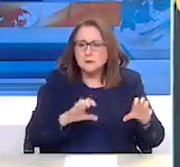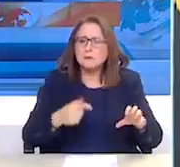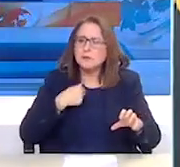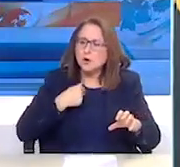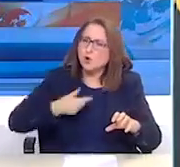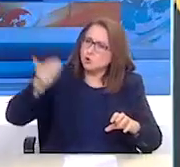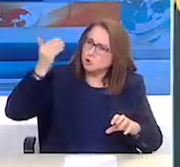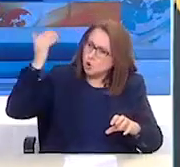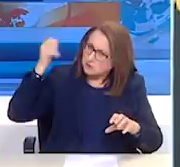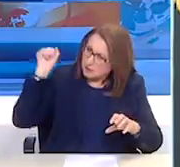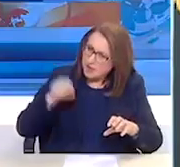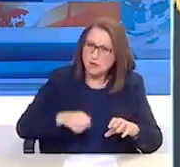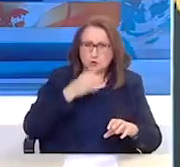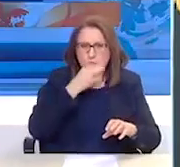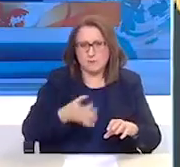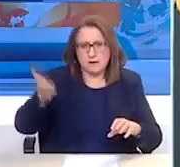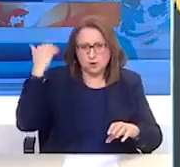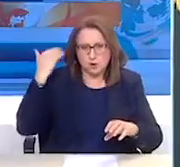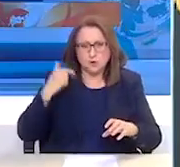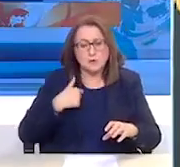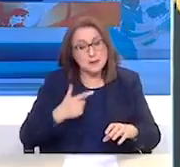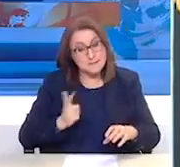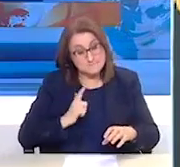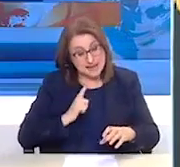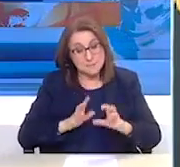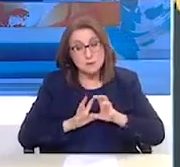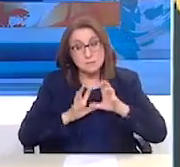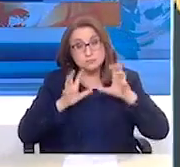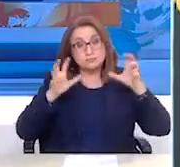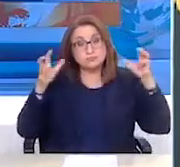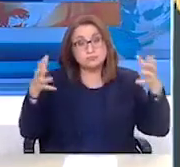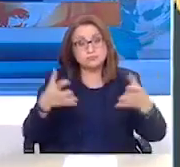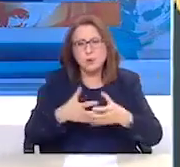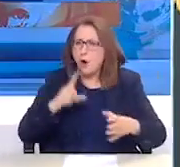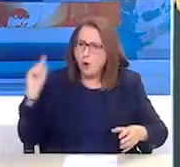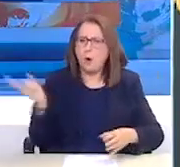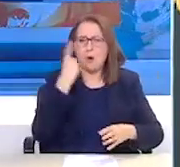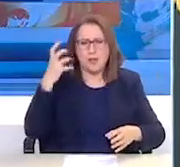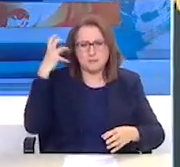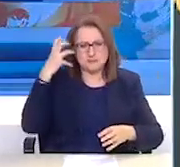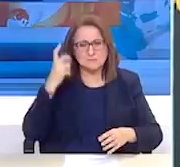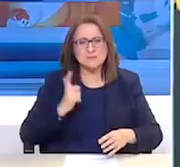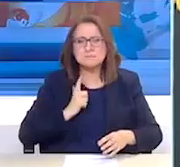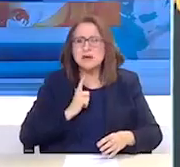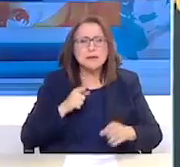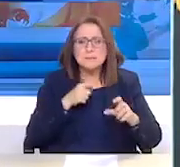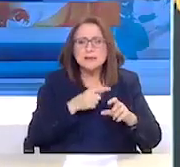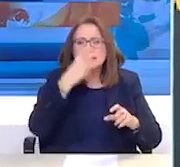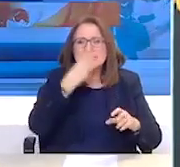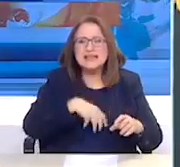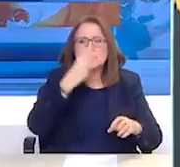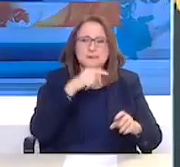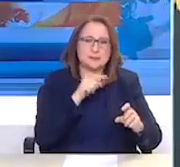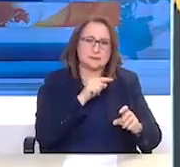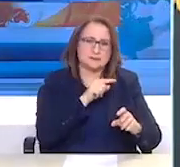εγώ είχα κάνει δήλωση ότι περιμένουμε μια πανδημία, αλλά όλος ο επιστημονικός κόσμος, εδώ να το πω, περίμενε μια πανδημία γρήπης. Μας είχε